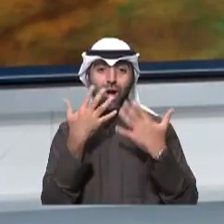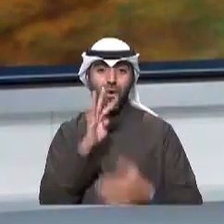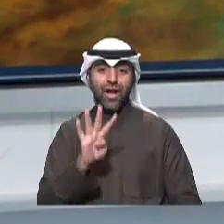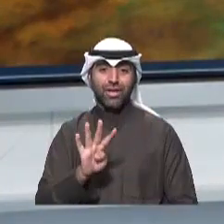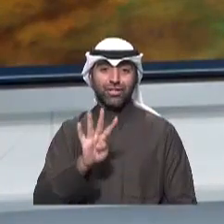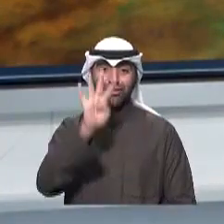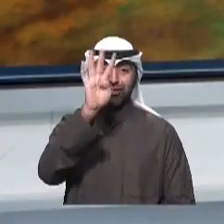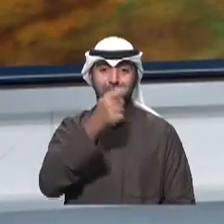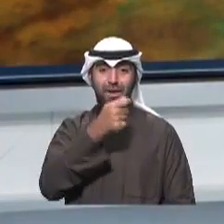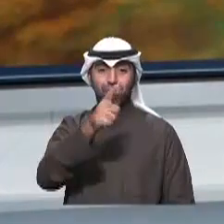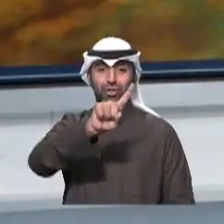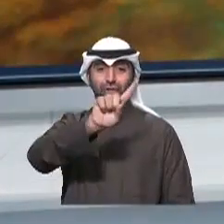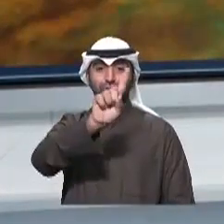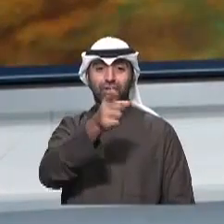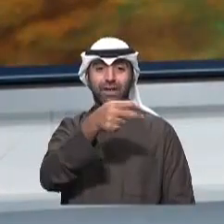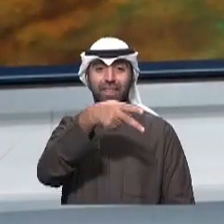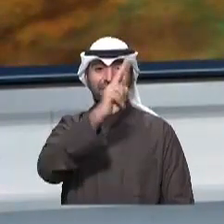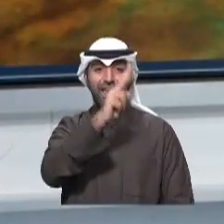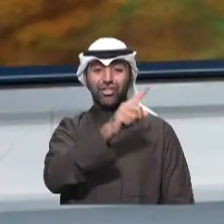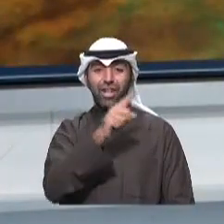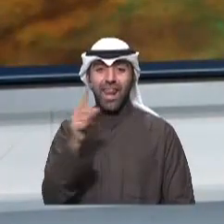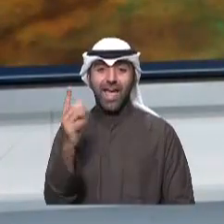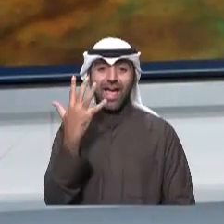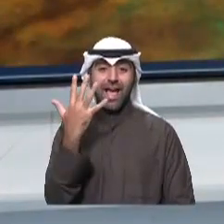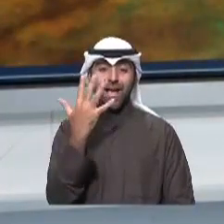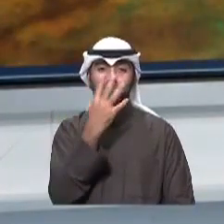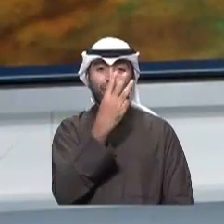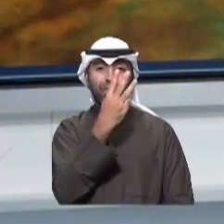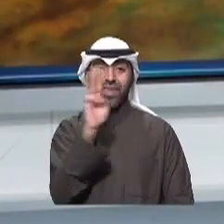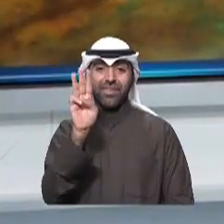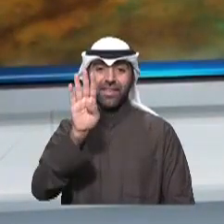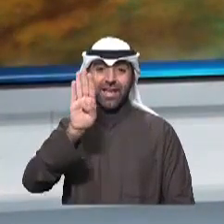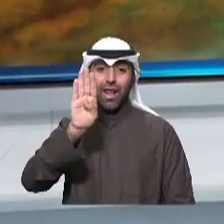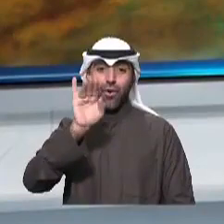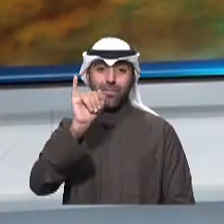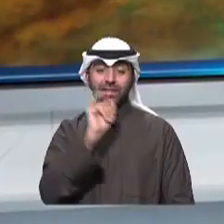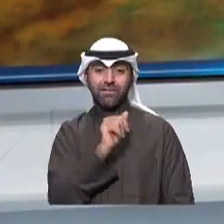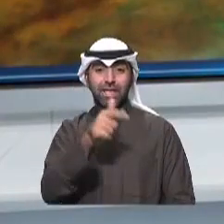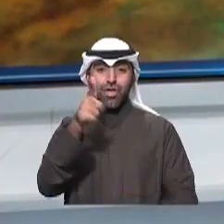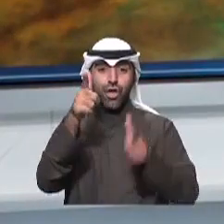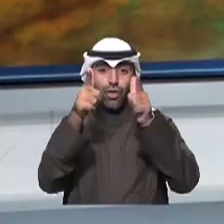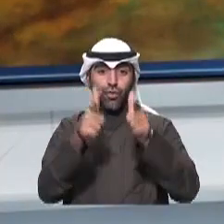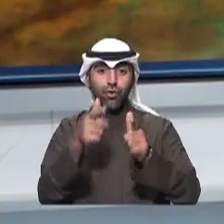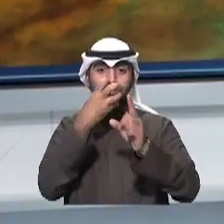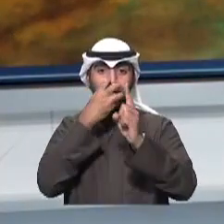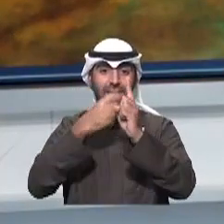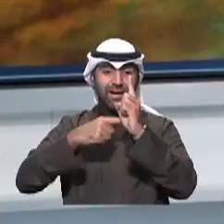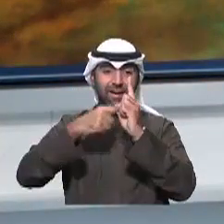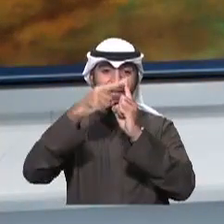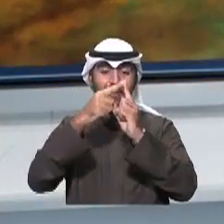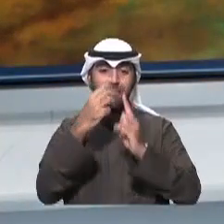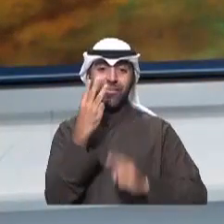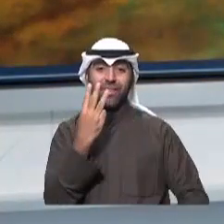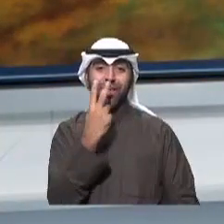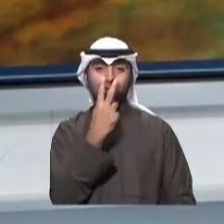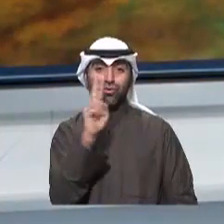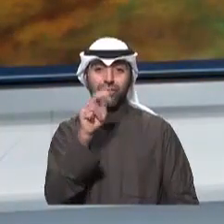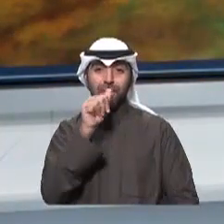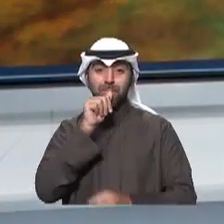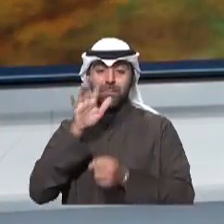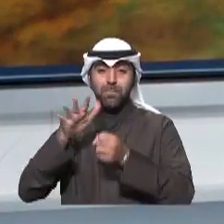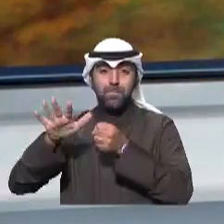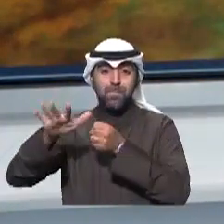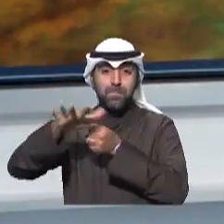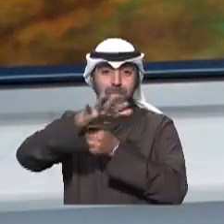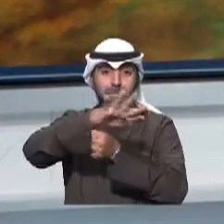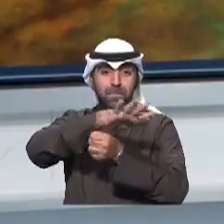ساعة. ودرجات الحرارة العظمى متوقعة في مساء الغد مدينة الكويت 23 درجة مئوية، زرنا الشمالية وأربو بابيان